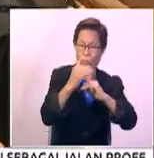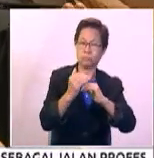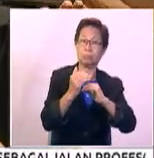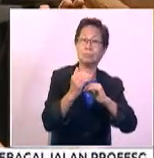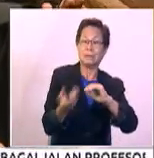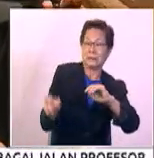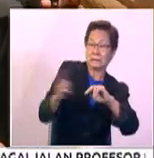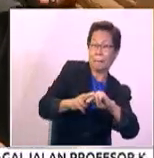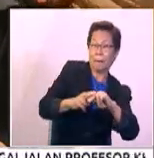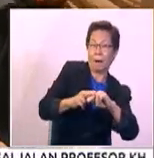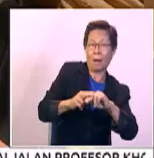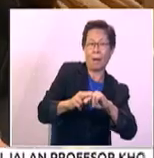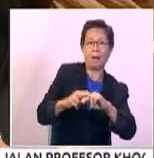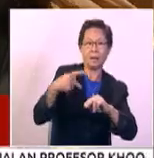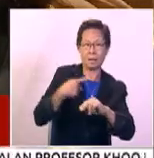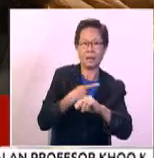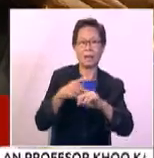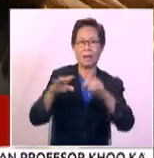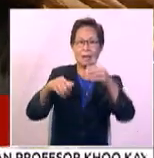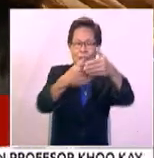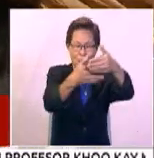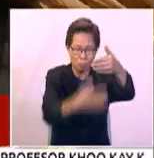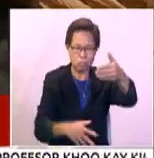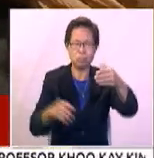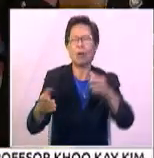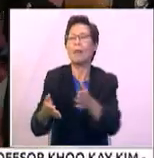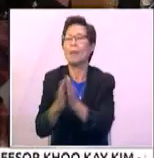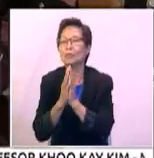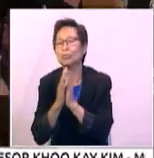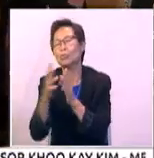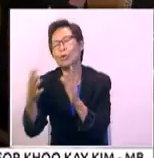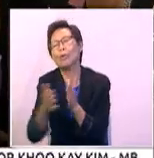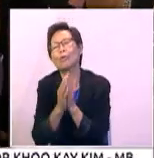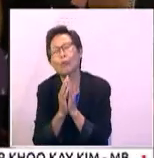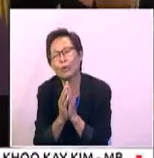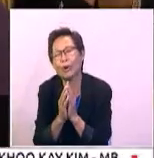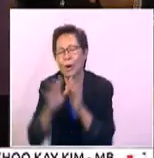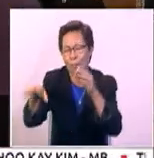akan memasukkan lagi rayuan-rayuan orang.